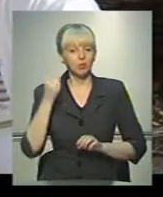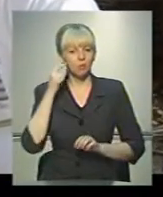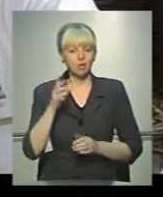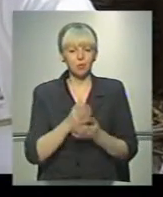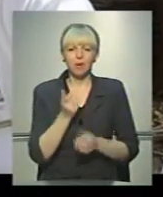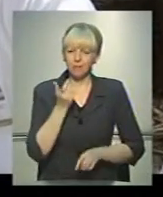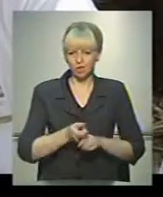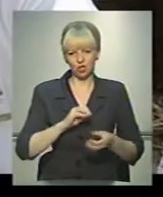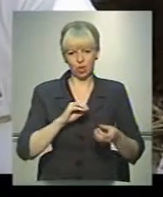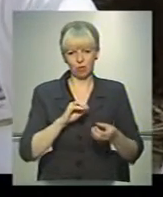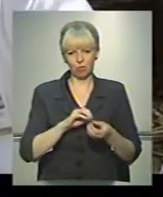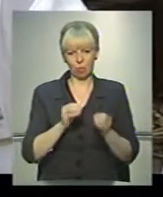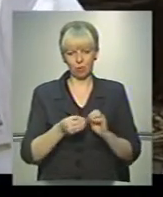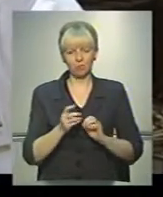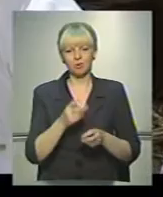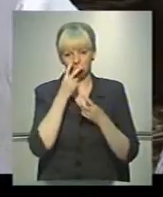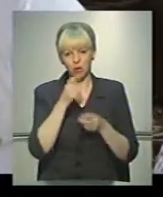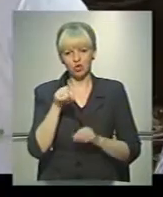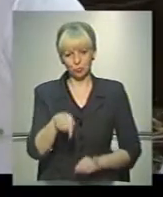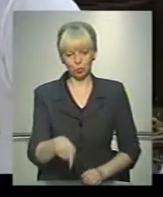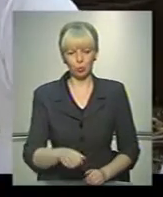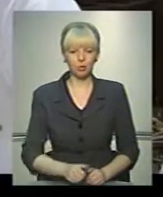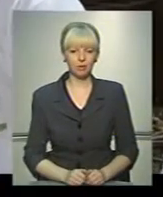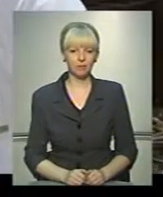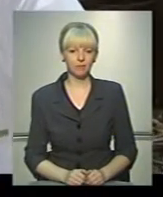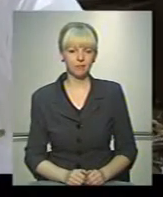є більші проблеми, ніж те, що ми бачимо тут.